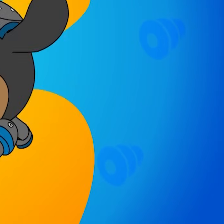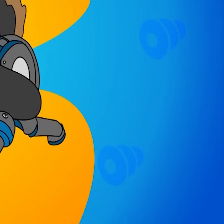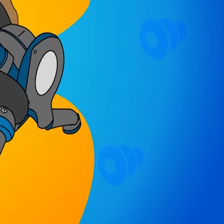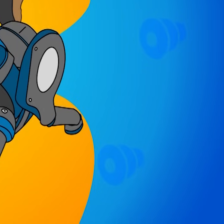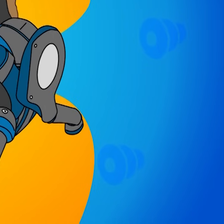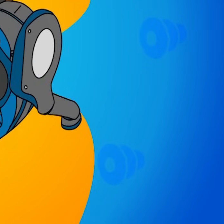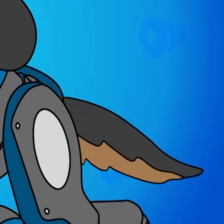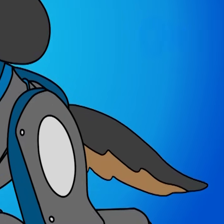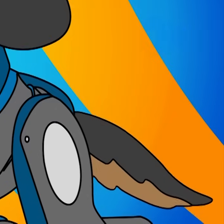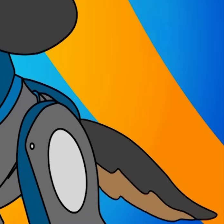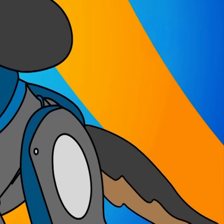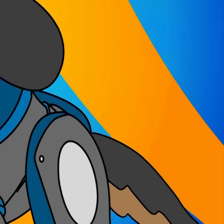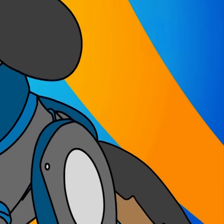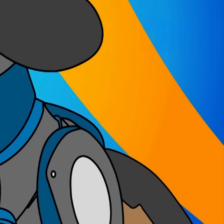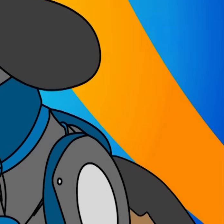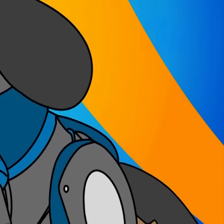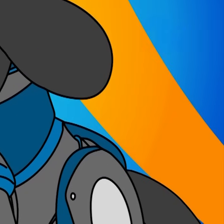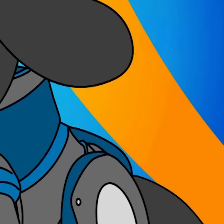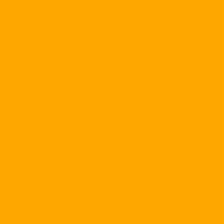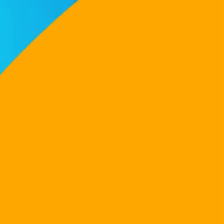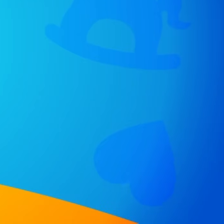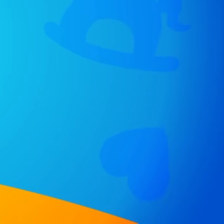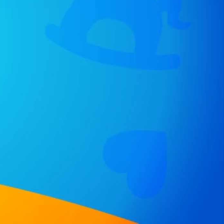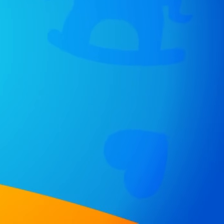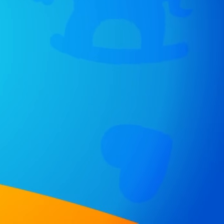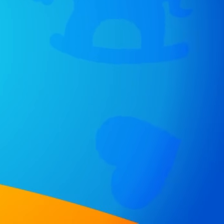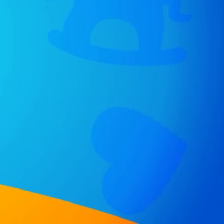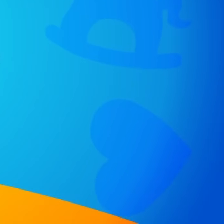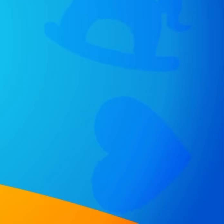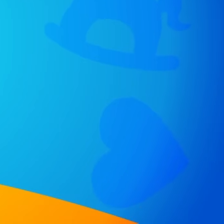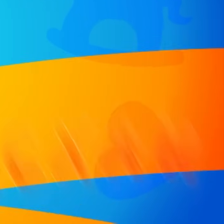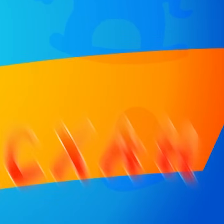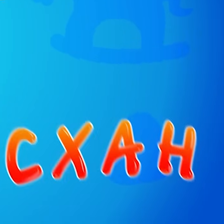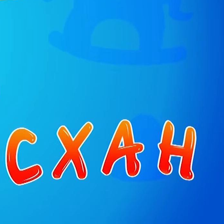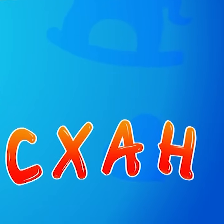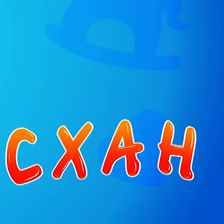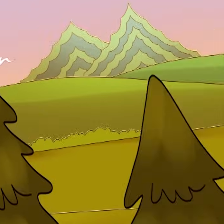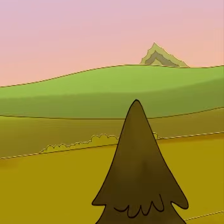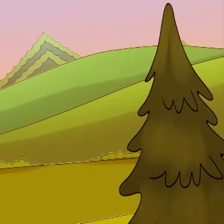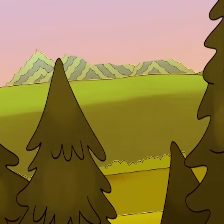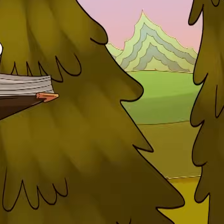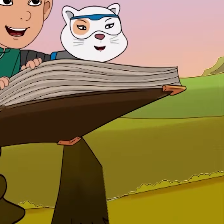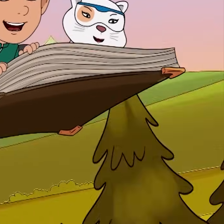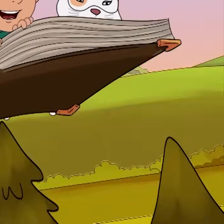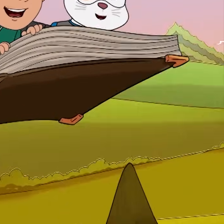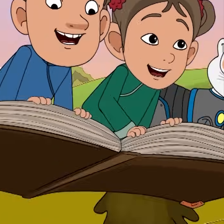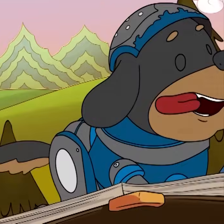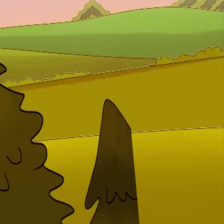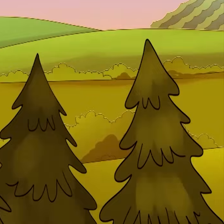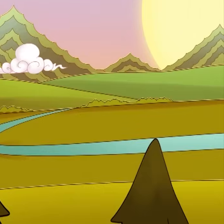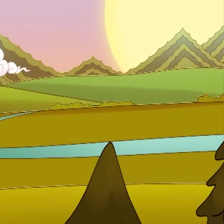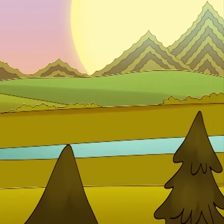бас эгдүүтэй Басар Мөнх Тунх ухаалаг бас овчин Цасхан Мөнх